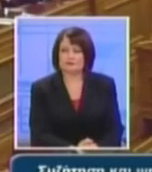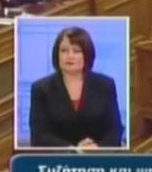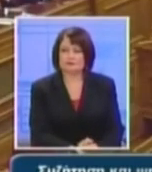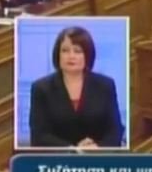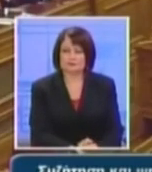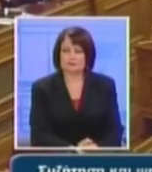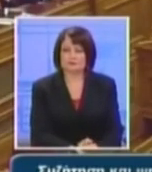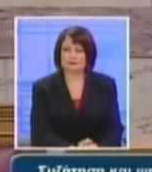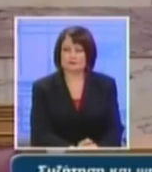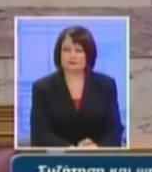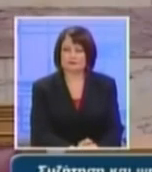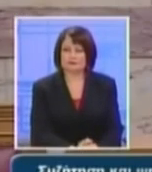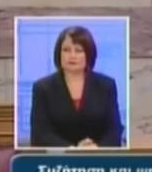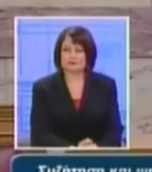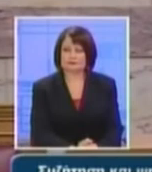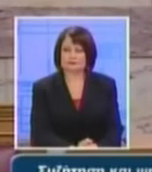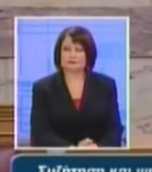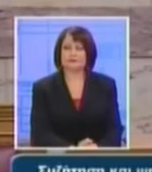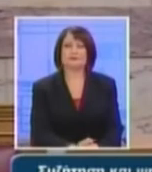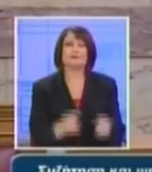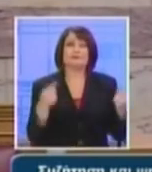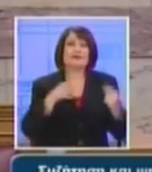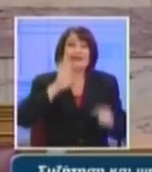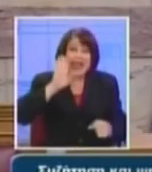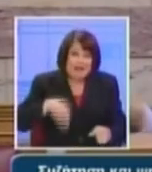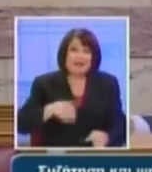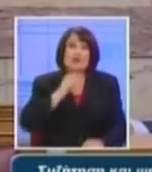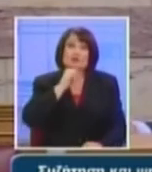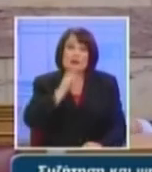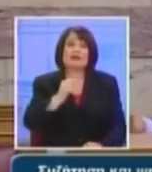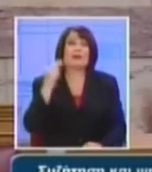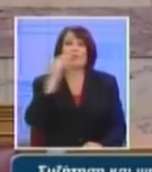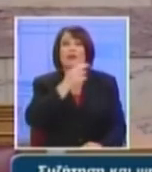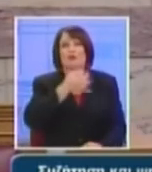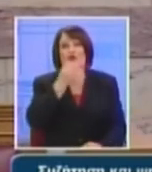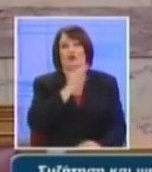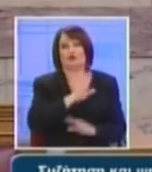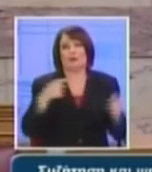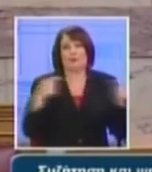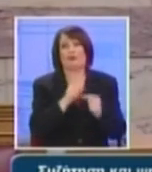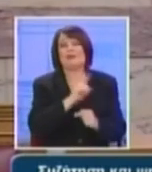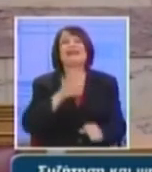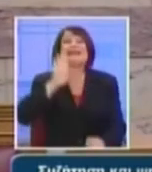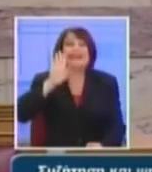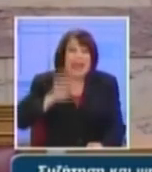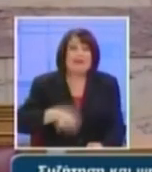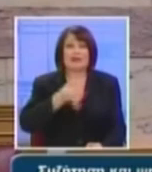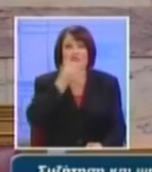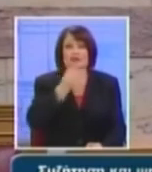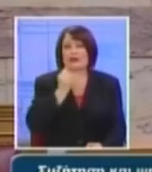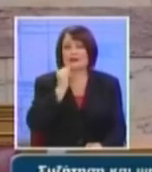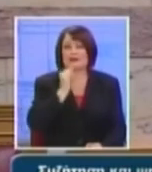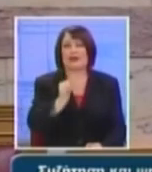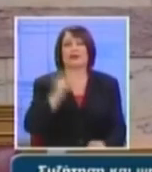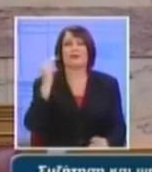λόγος. Μην οξύνουμε. Τελευταίος ομιλητής πάντα είναι ο Πρωθυπουργός. Τελευταίος ομιλητής